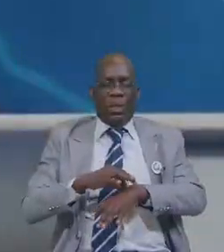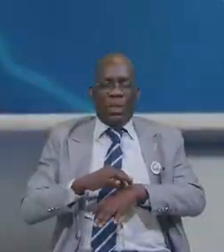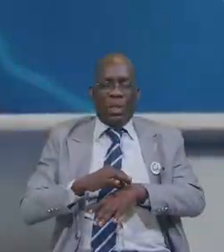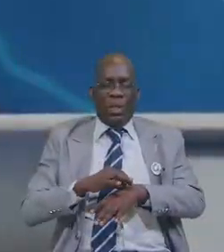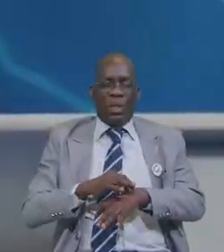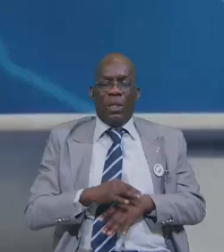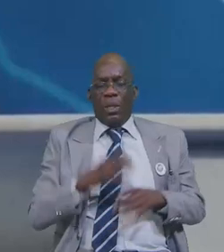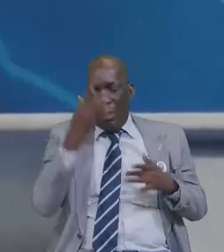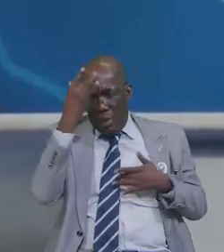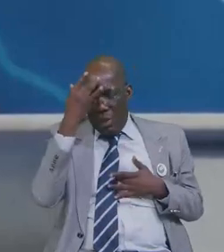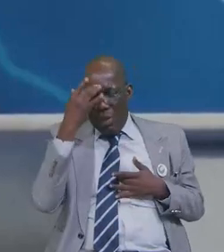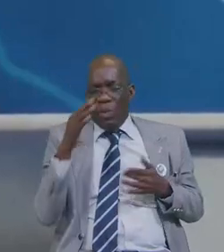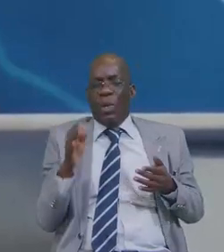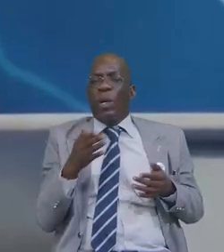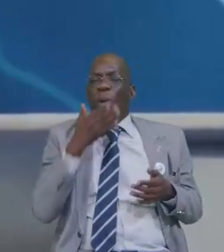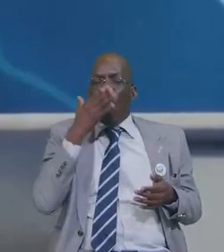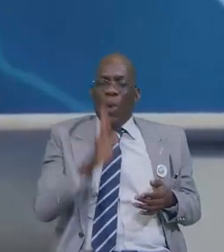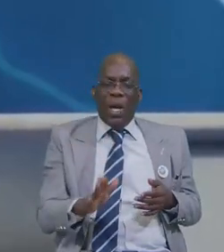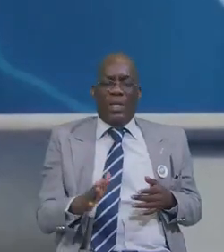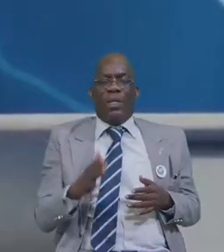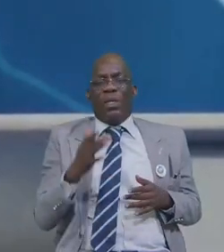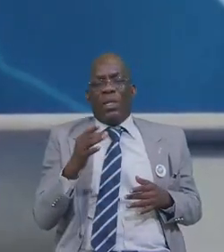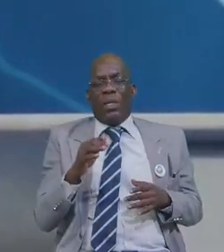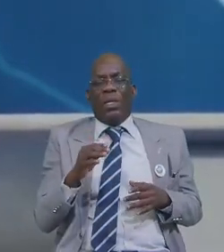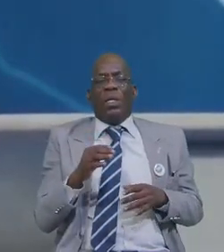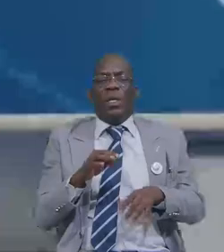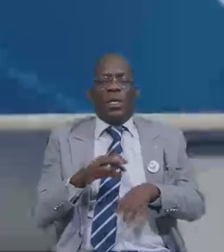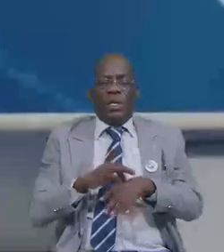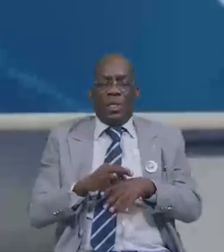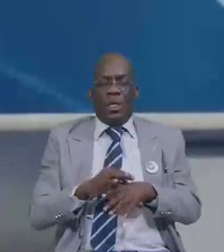Et les maladies de la peau, ces